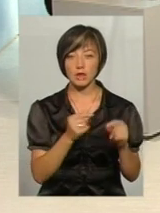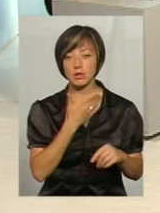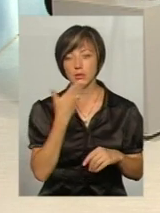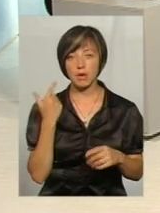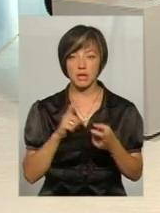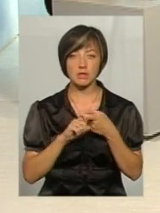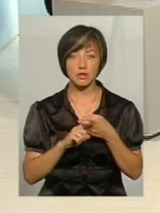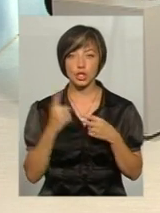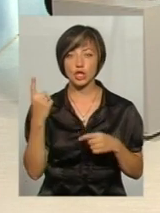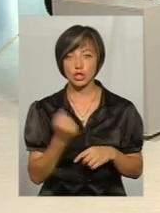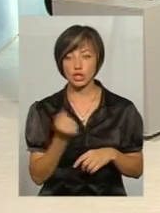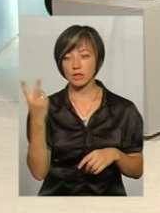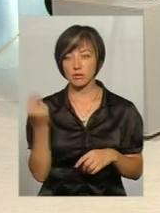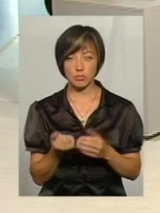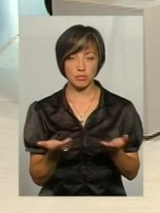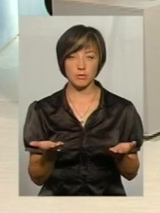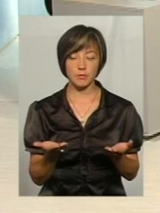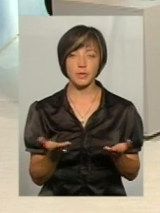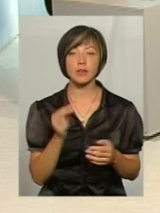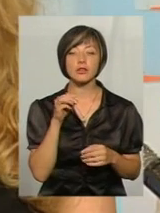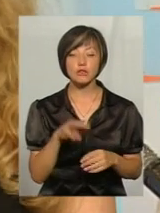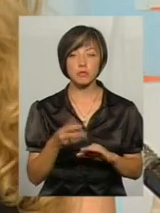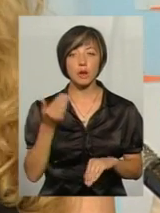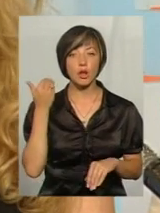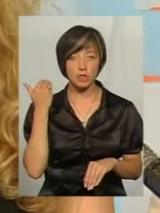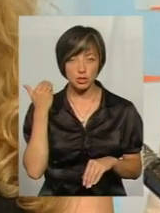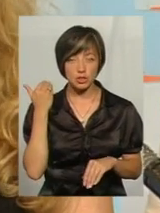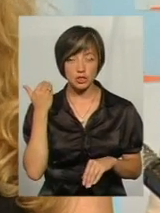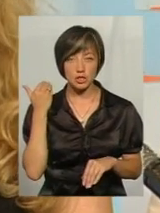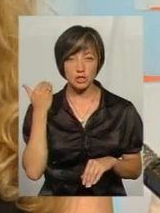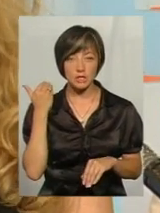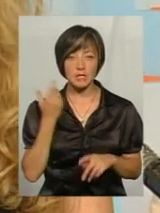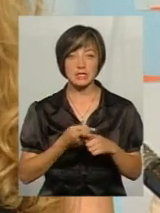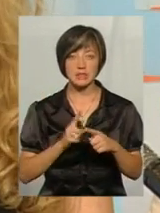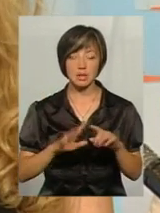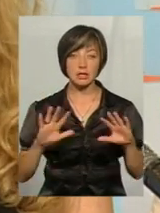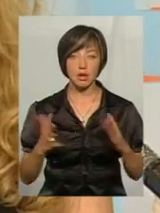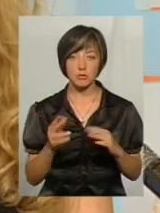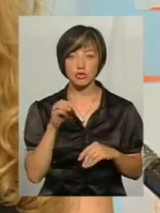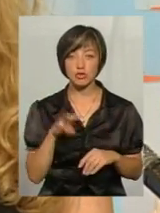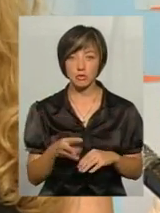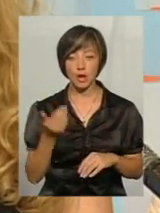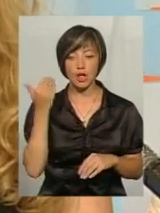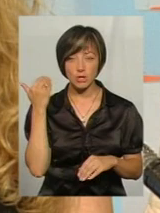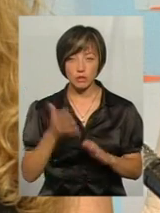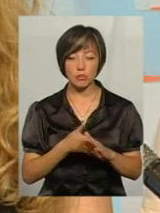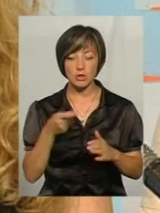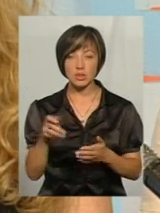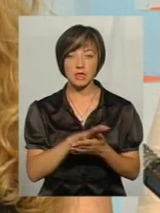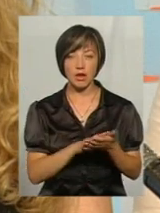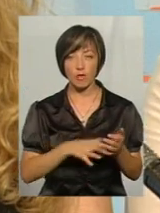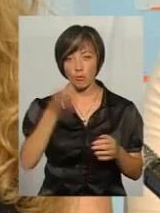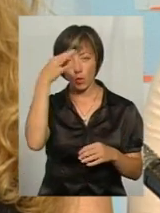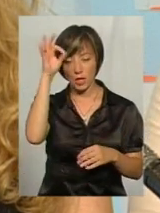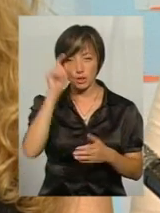неї звісточки, тиждень, другий. Дивіться, чим раніше, коли треба бути тривога? Чим раніше це трапиться, чим раніше подадуть вони заяву в